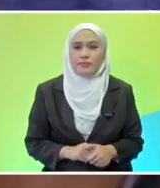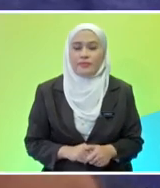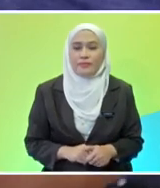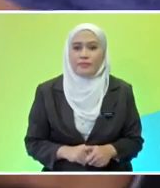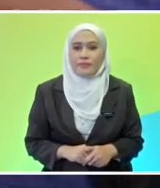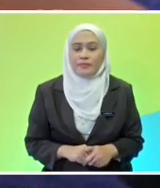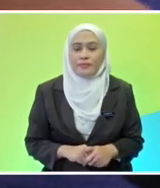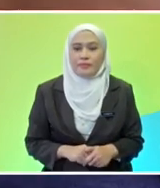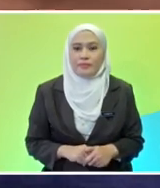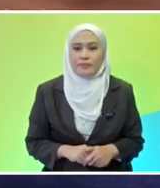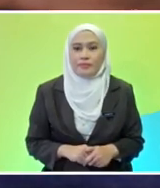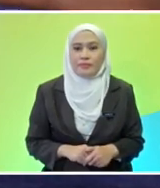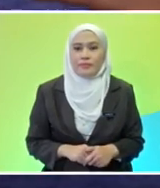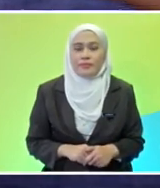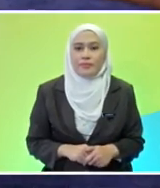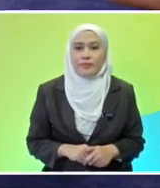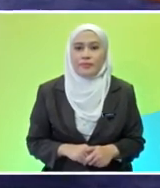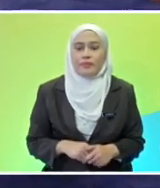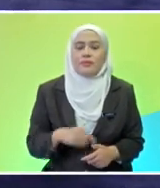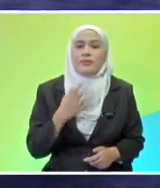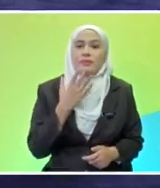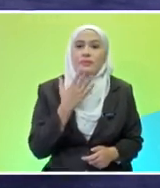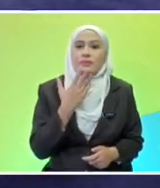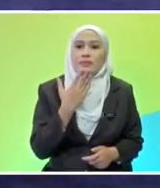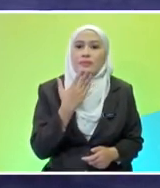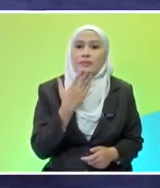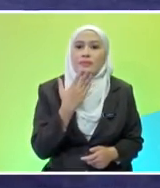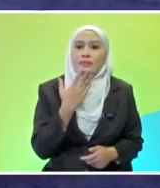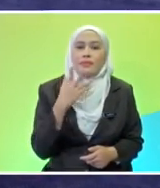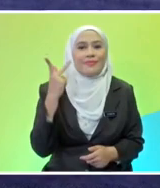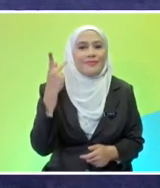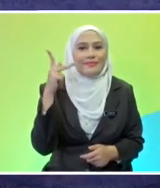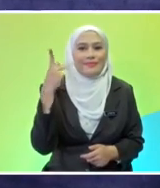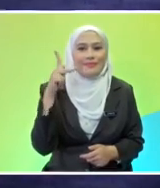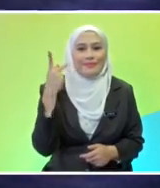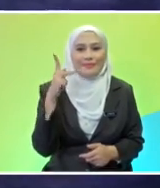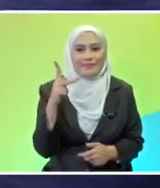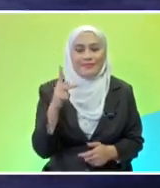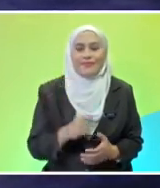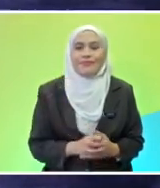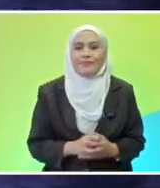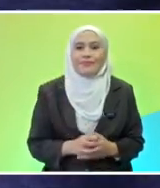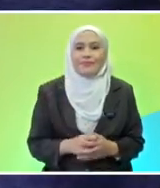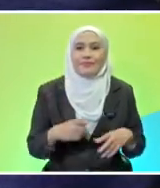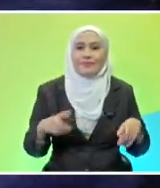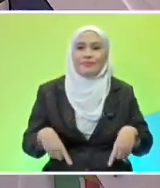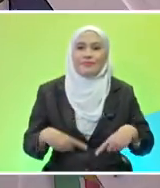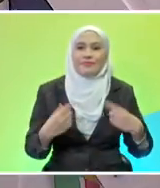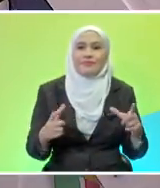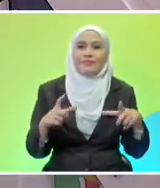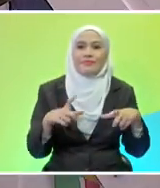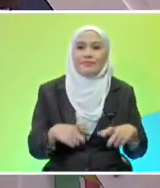kuning, kuning, kuning. Warna kuning. Kuning. Jadi kita perlu pergi ke gelong